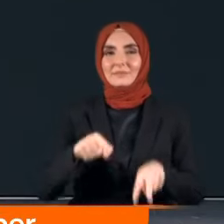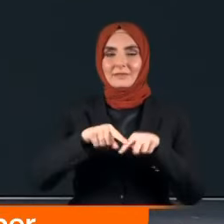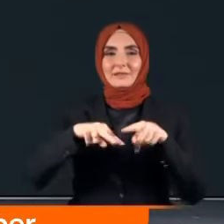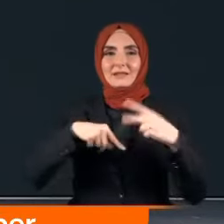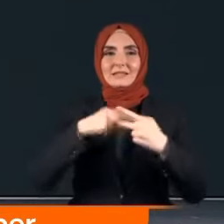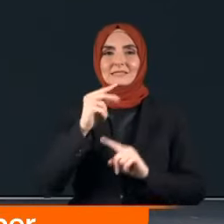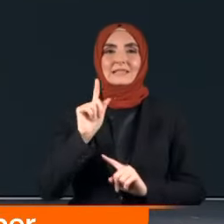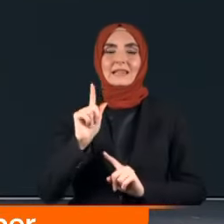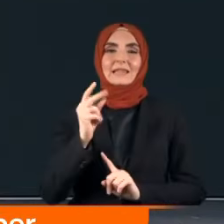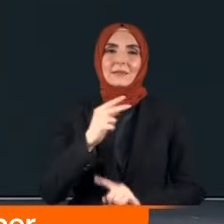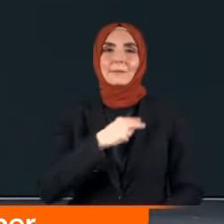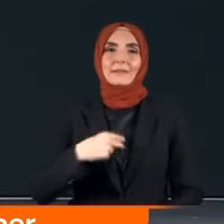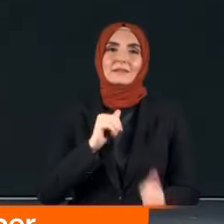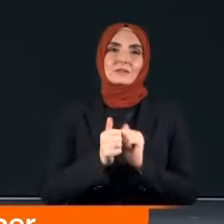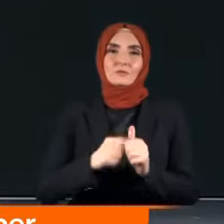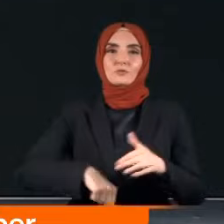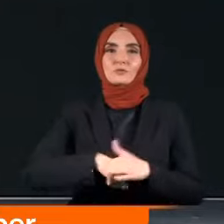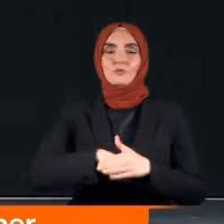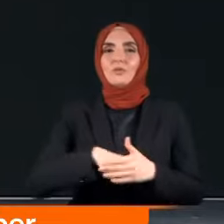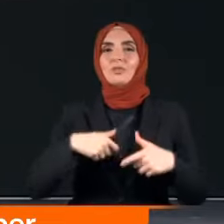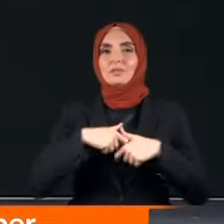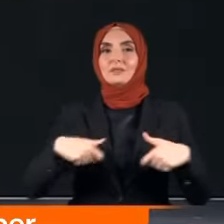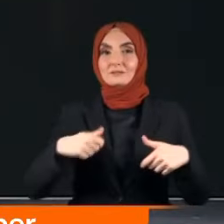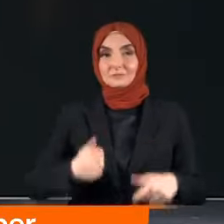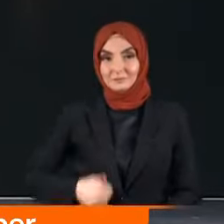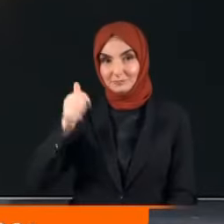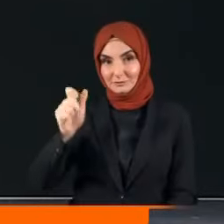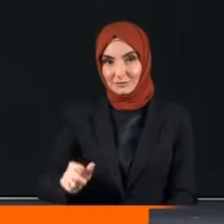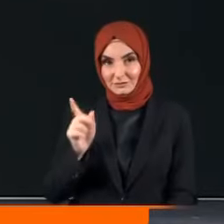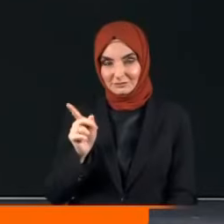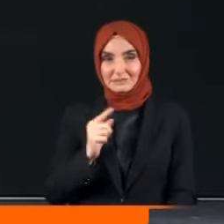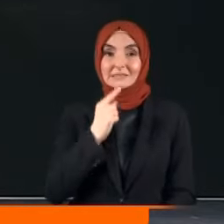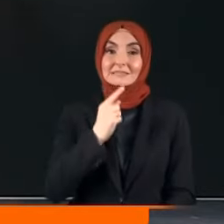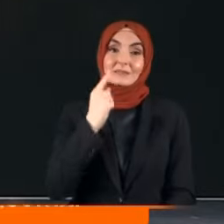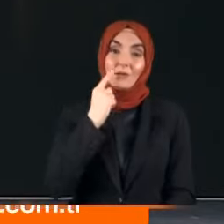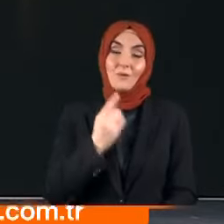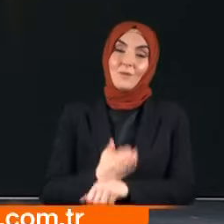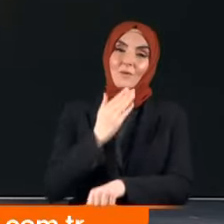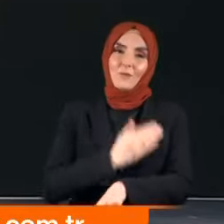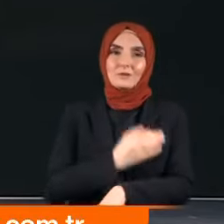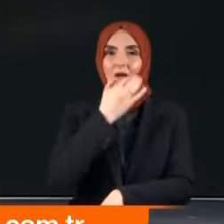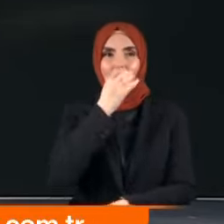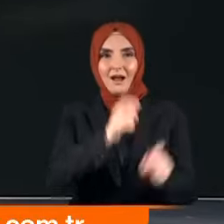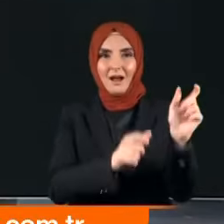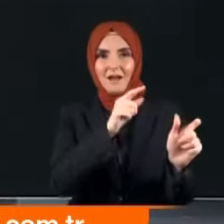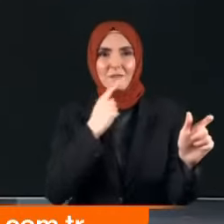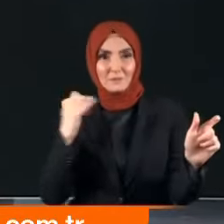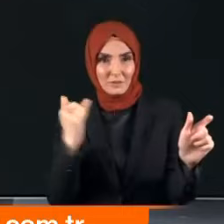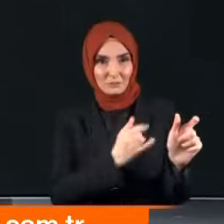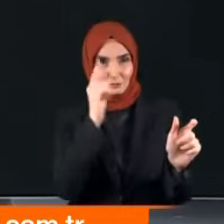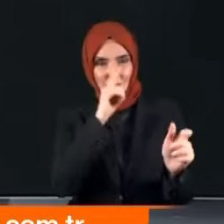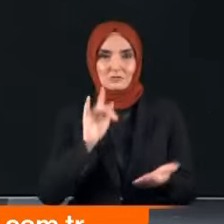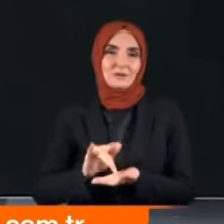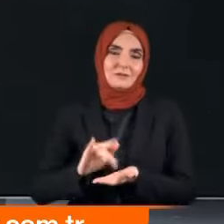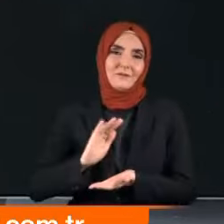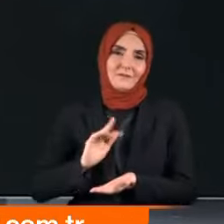Nazilli Belediye Spor Futbol Takımı'nın başkanı Şahin Kaya, iddiaya göre daha önce hakemleri hakareti yüzünden ceza almıştı. Stada da girişi bir